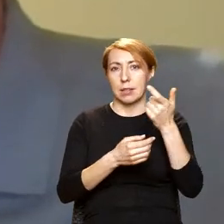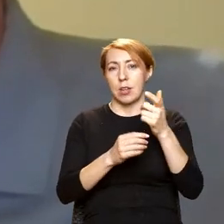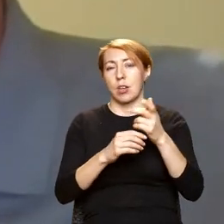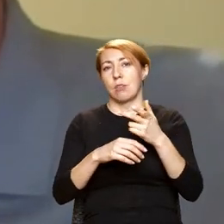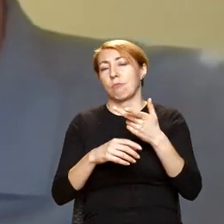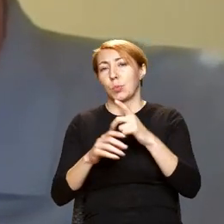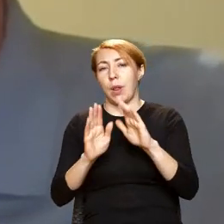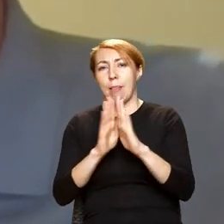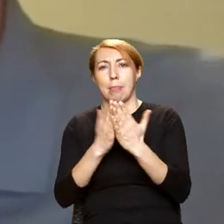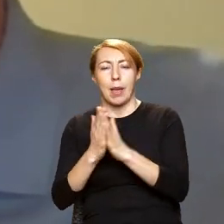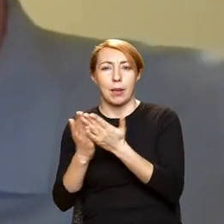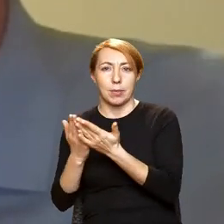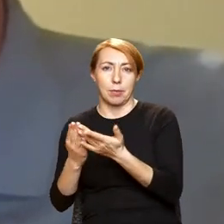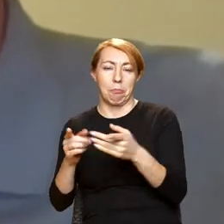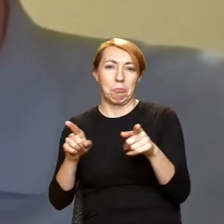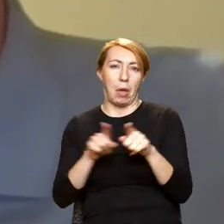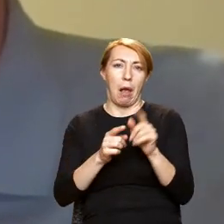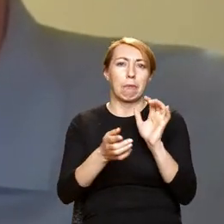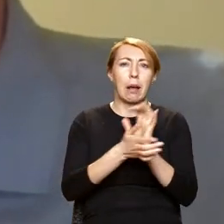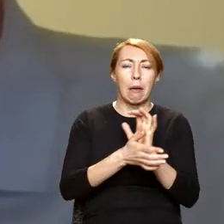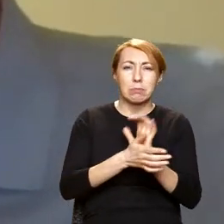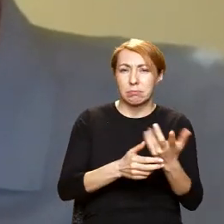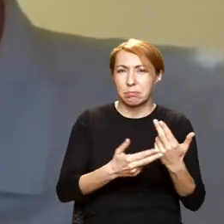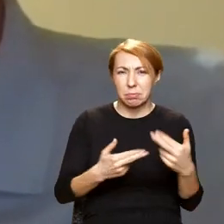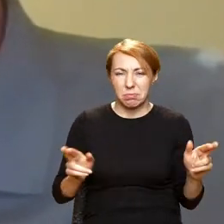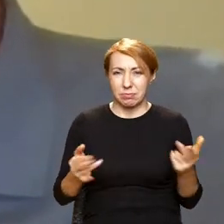oraz publicystyczne i inne.